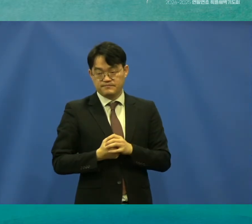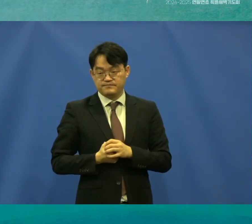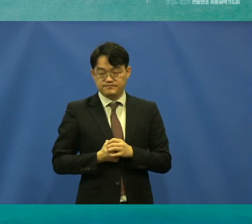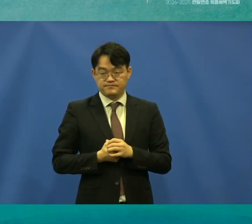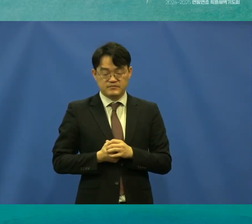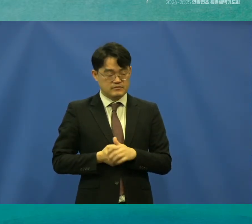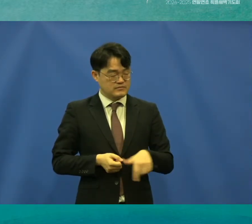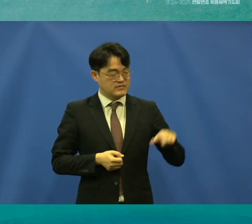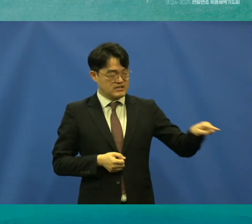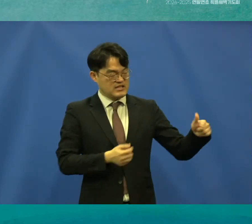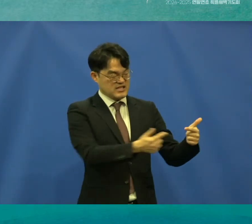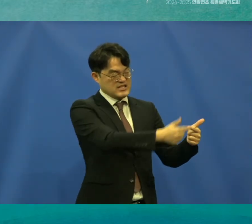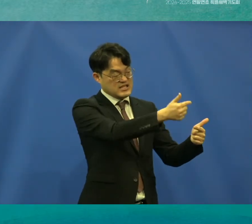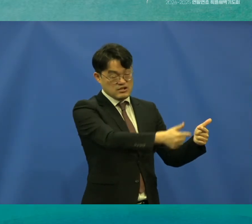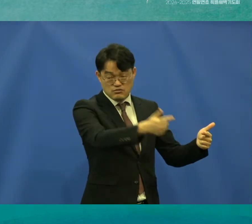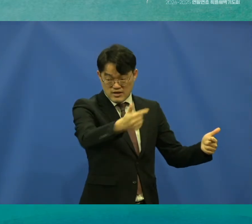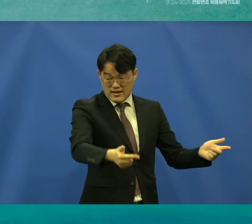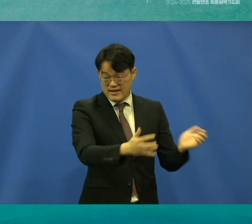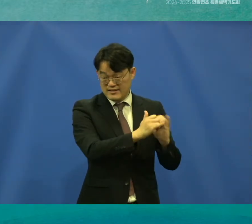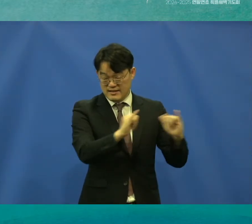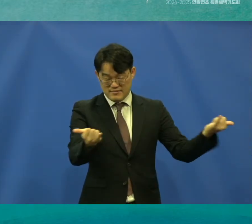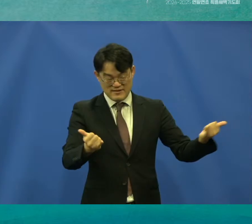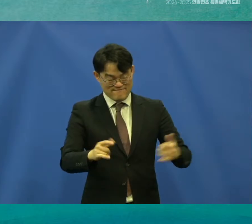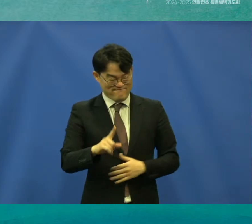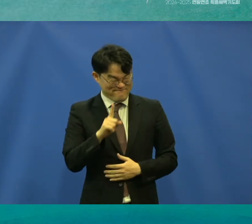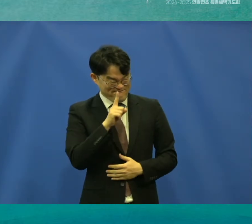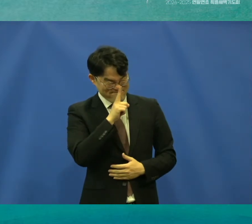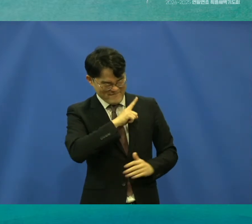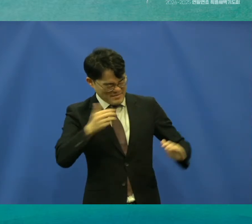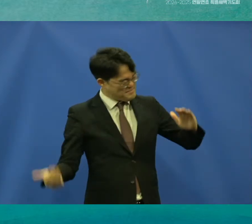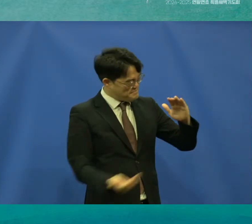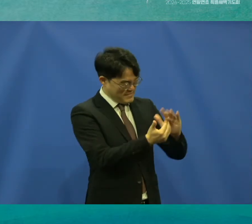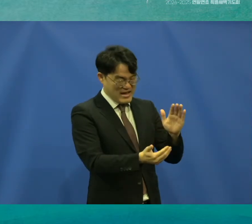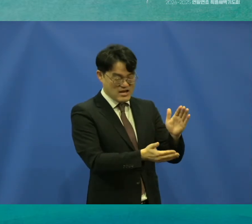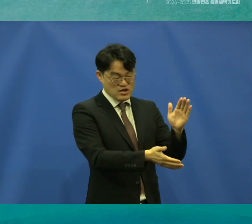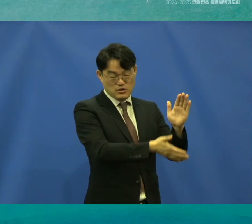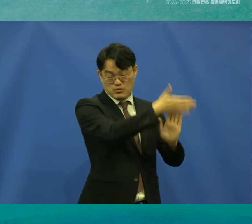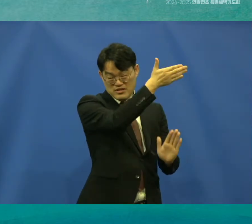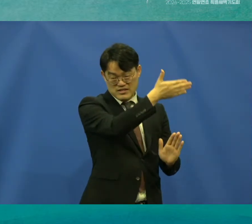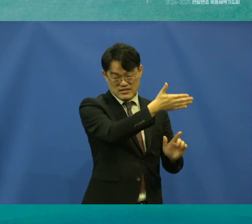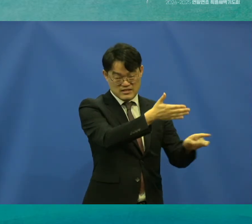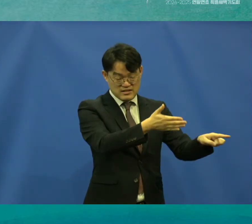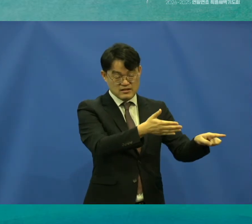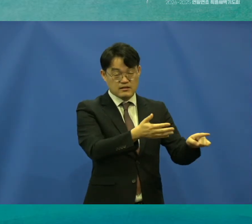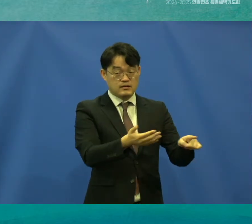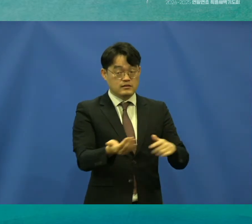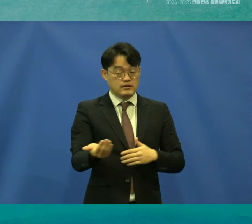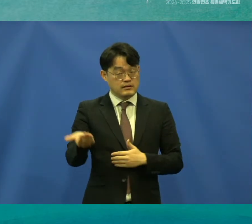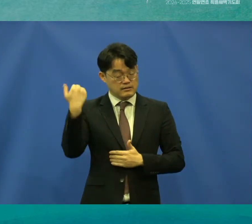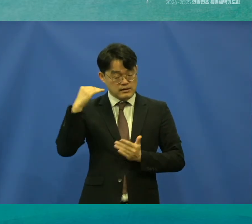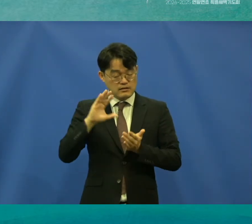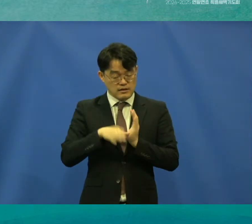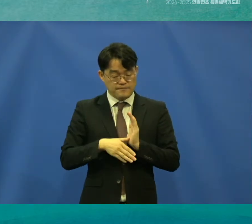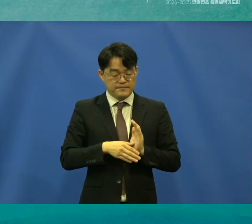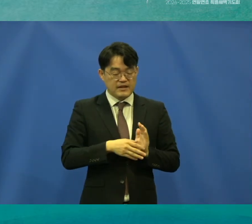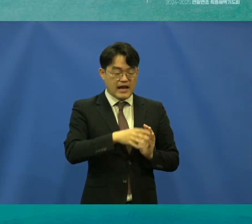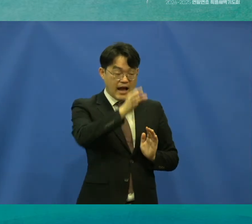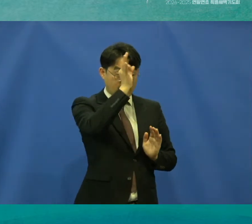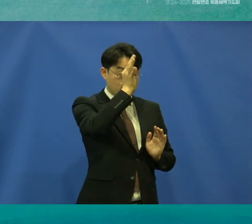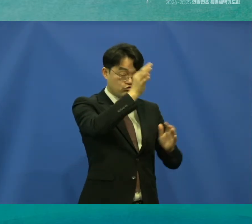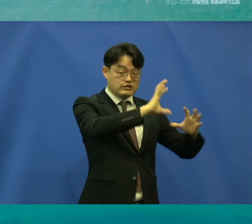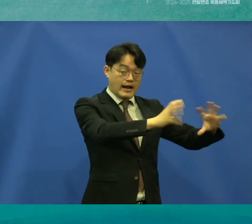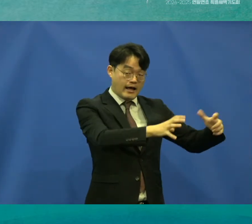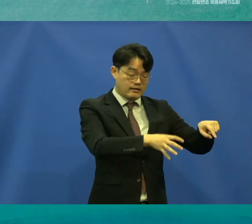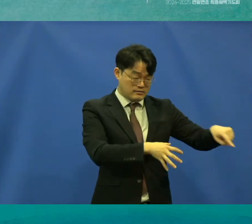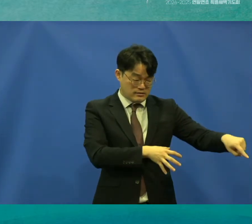니느웨는 포악무도한 도시였습니다. 그 시대에 아수르는 포악하기로 유명했습니다. 그리고 이스라엘과